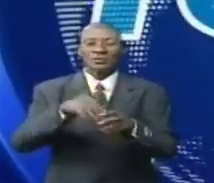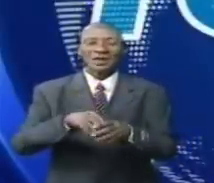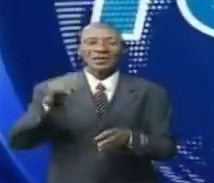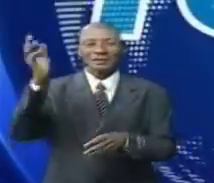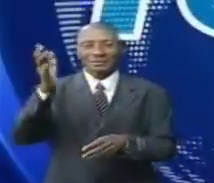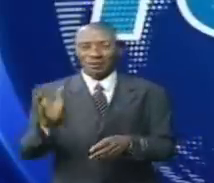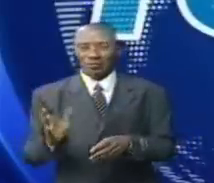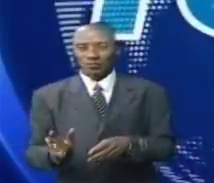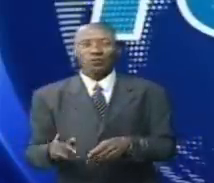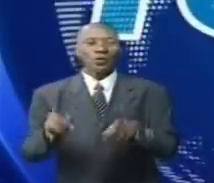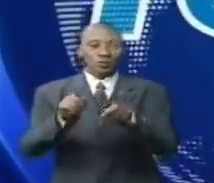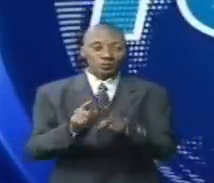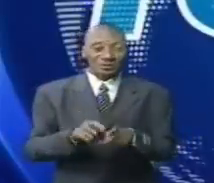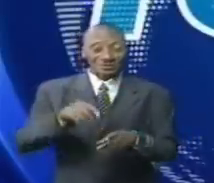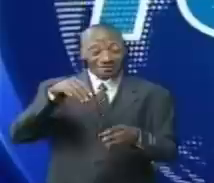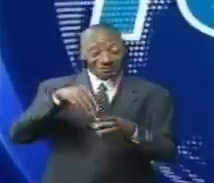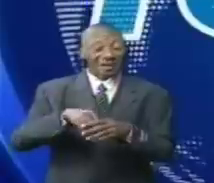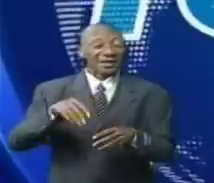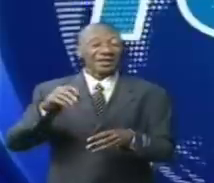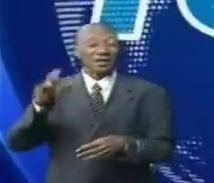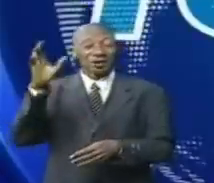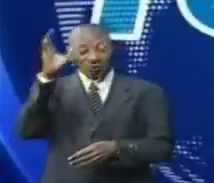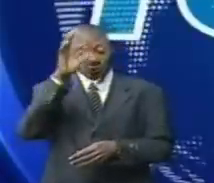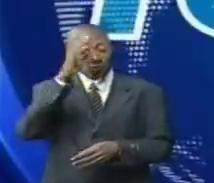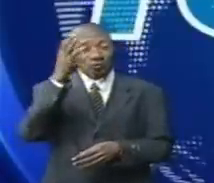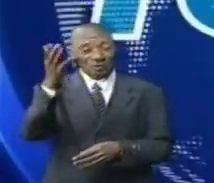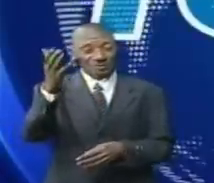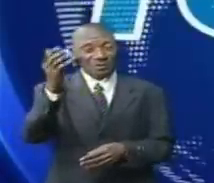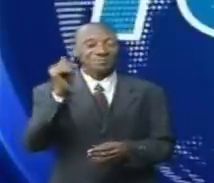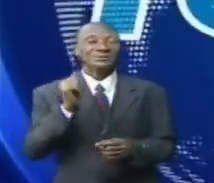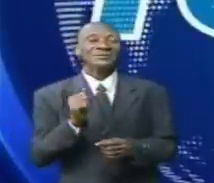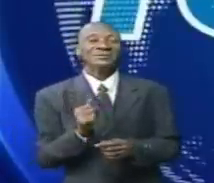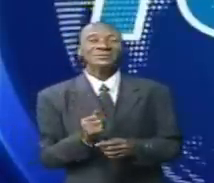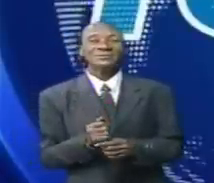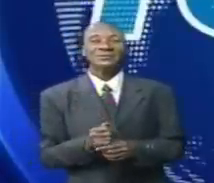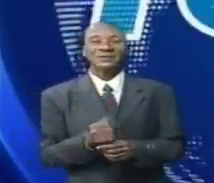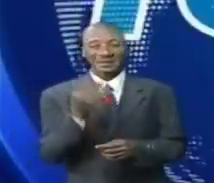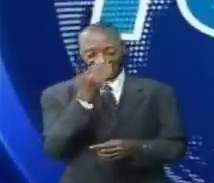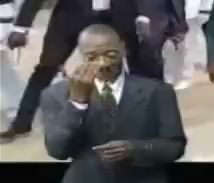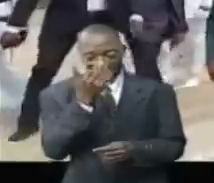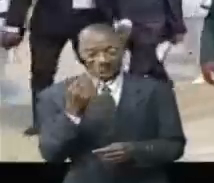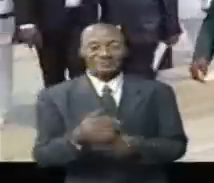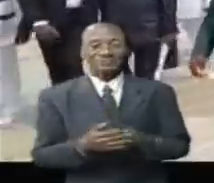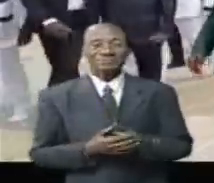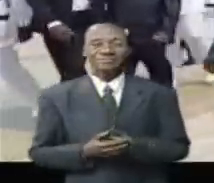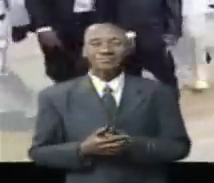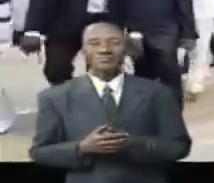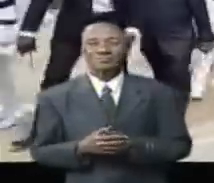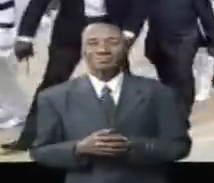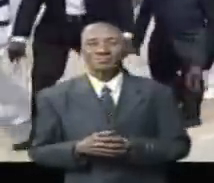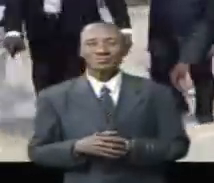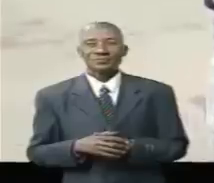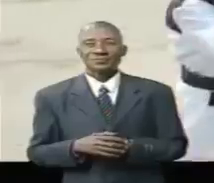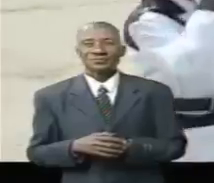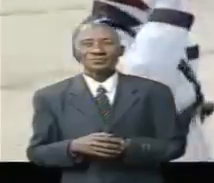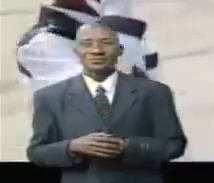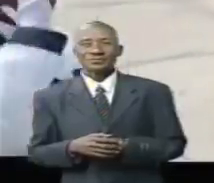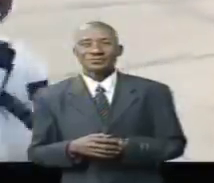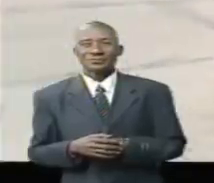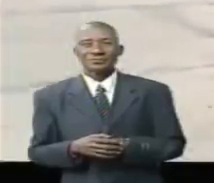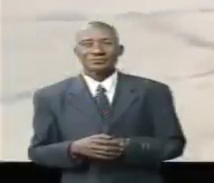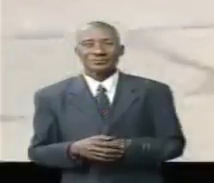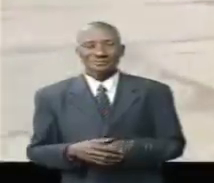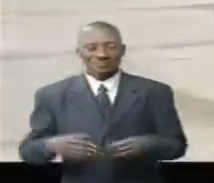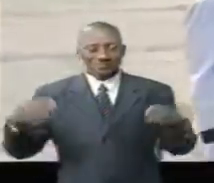des activités agro-pastorales dans la cité de Gouzoulou, au nord du pays. Suivez ces reportages. Une première dans l'histoire du kimbanguisme